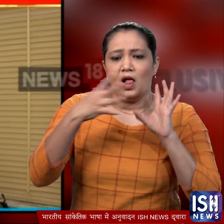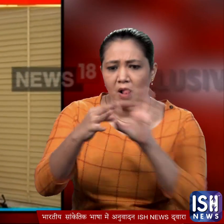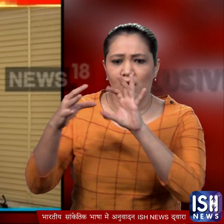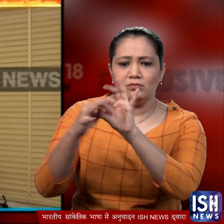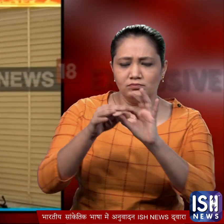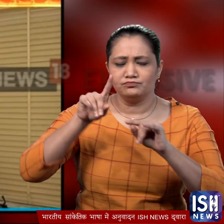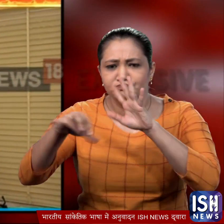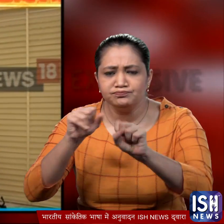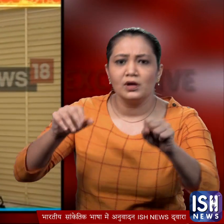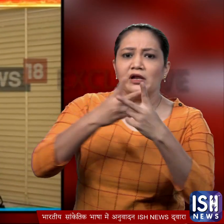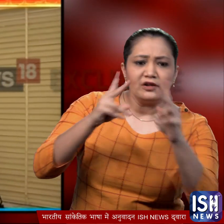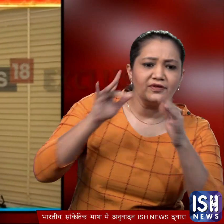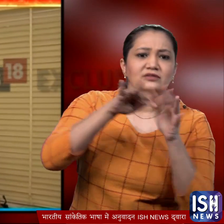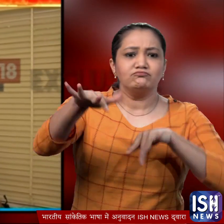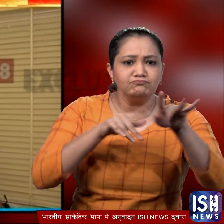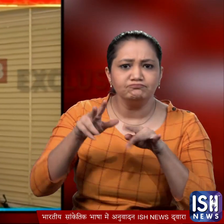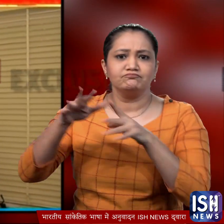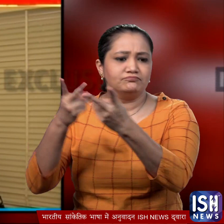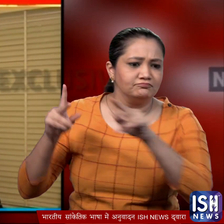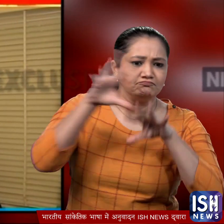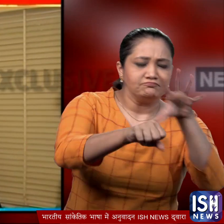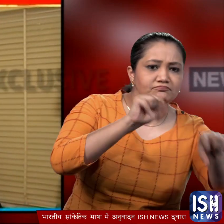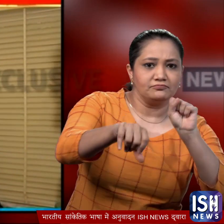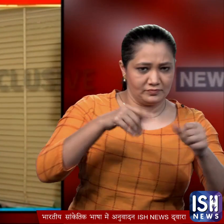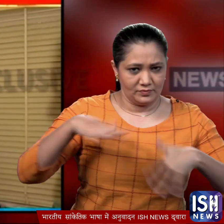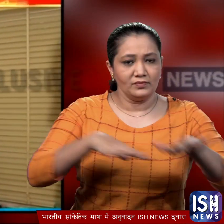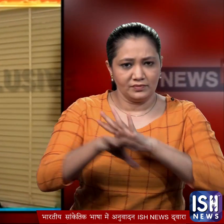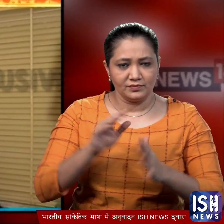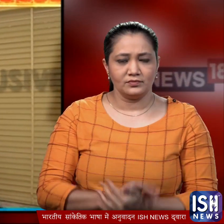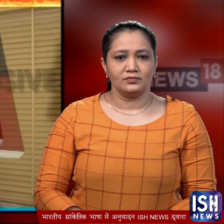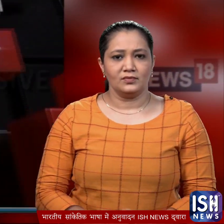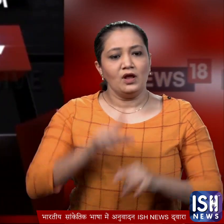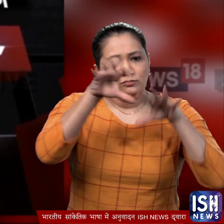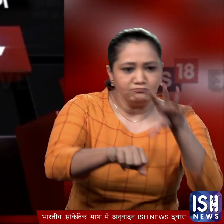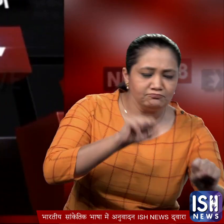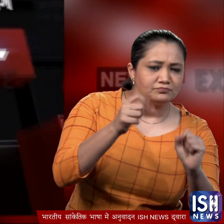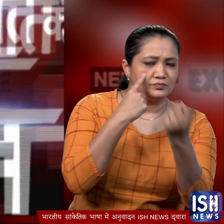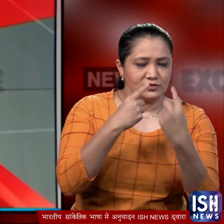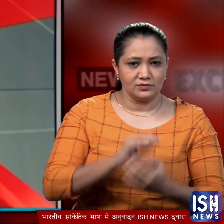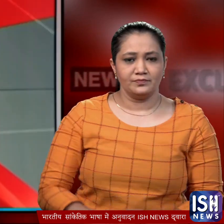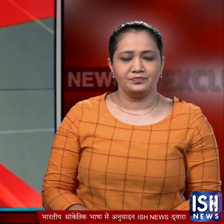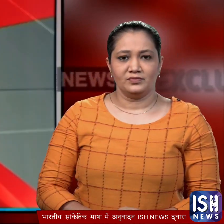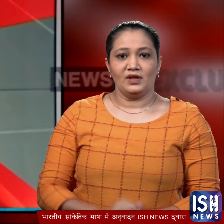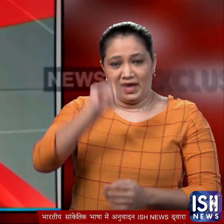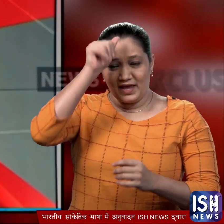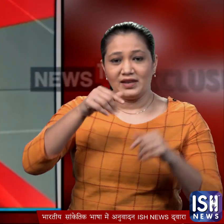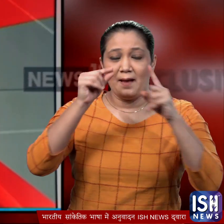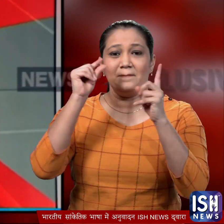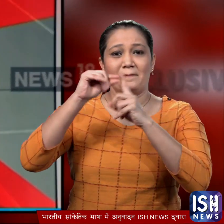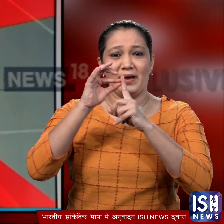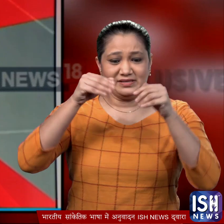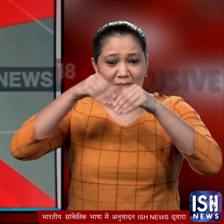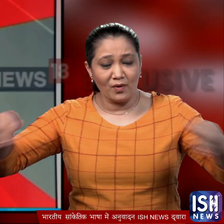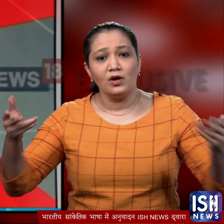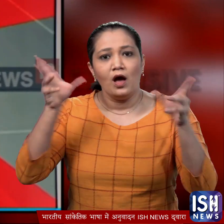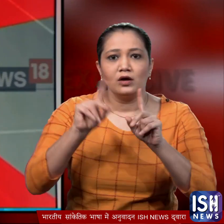हैं, अन्य शहरों के भी मिल रहे हैं, उसमें भी छापे पड़ रहे हैं। भारत और पाकिस्तान की सीमा पर एक बार